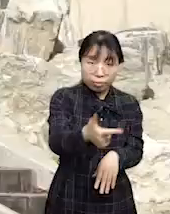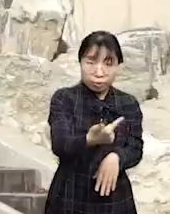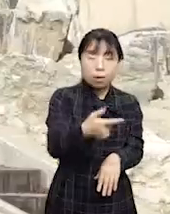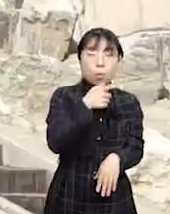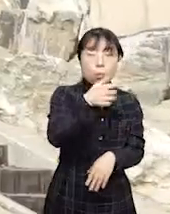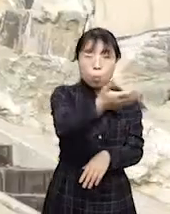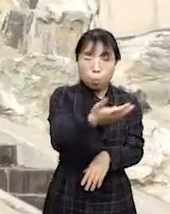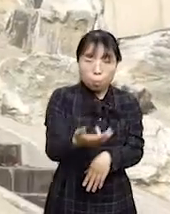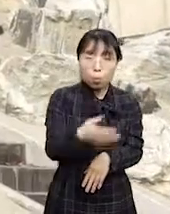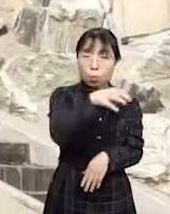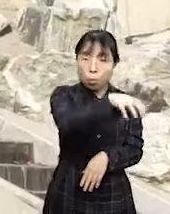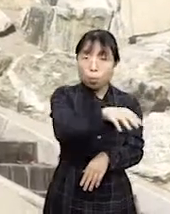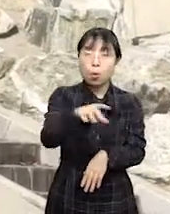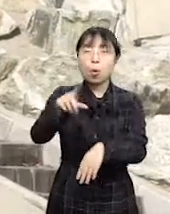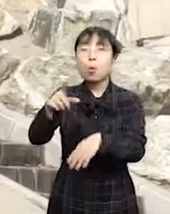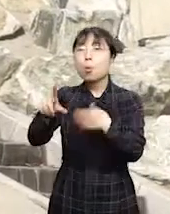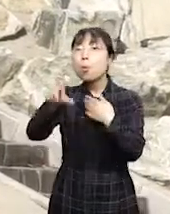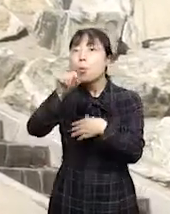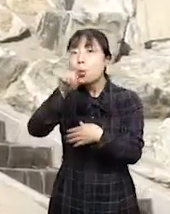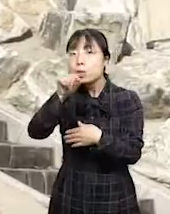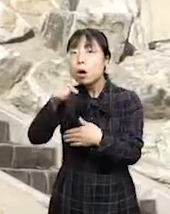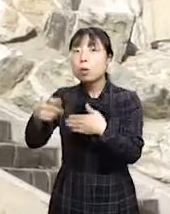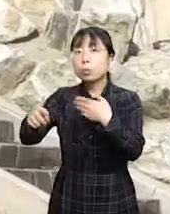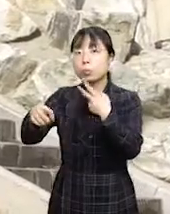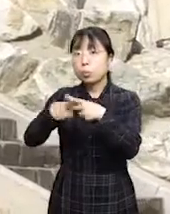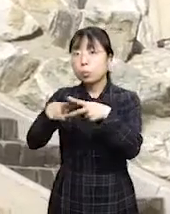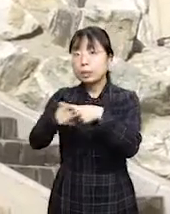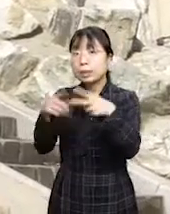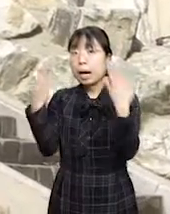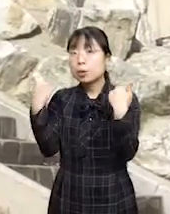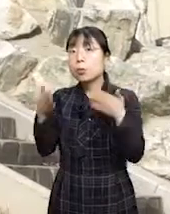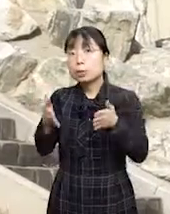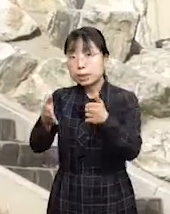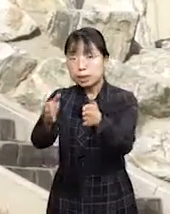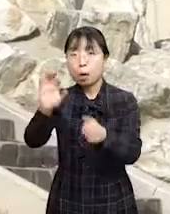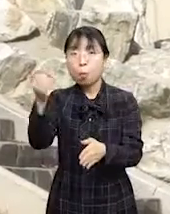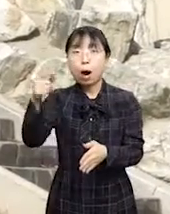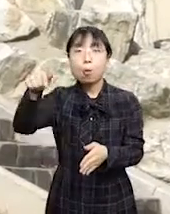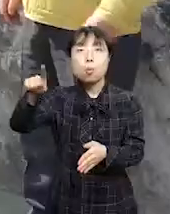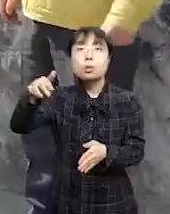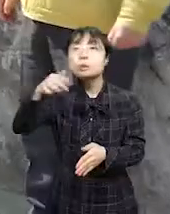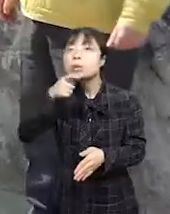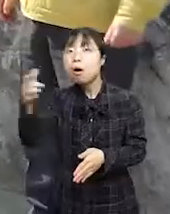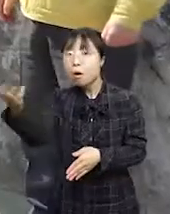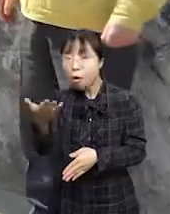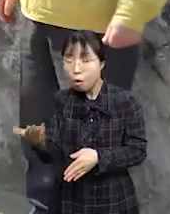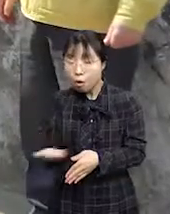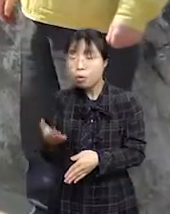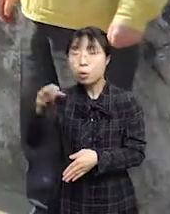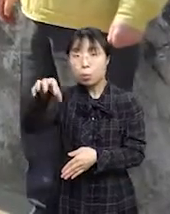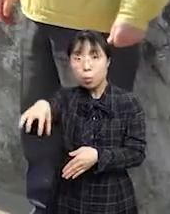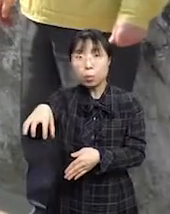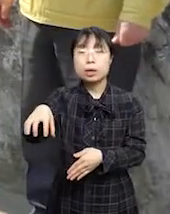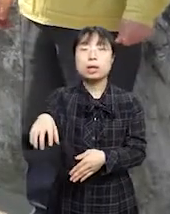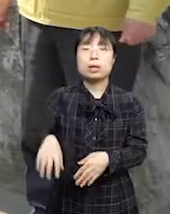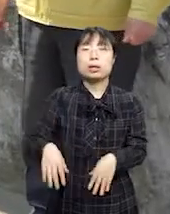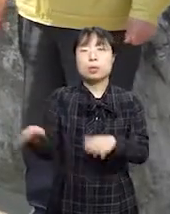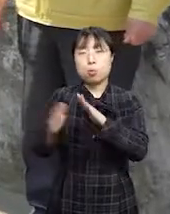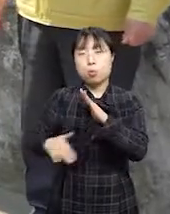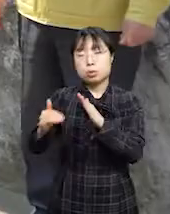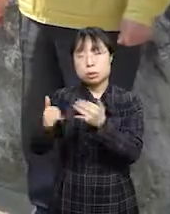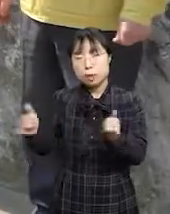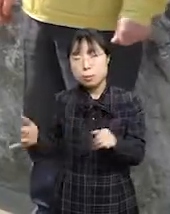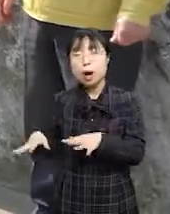현장, 오전초등학교 인근 보행도로, 왕국천 산책로 환경개선 필요 현장 등을 관계 공무원과